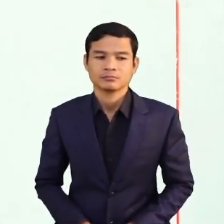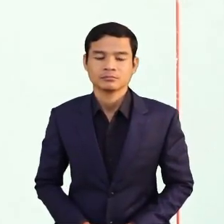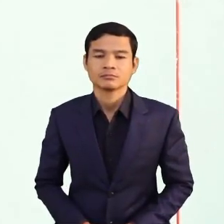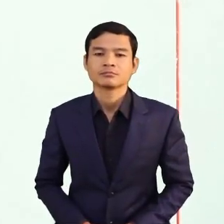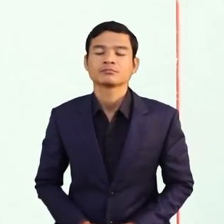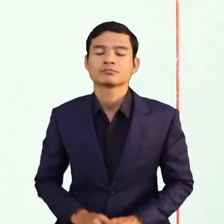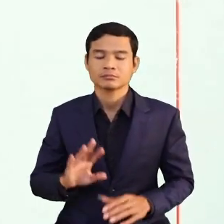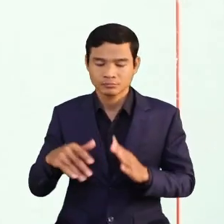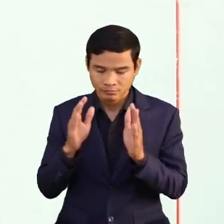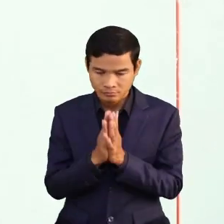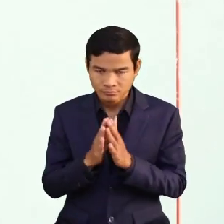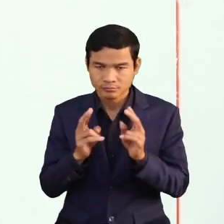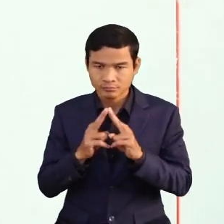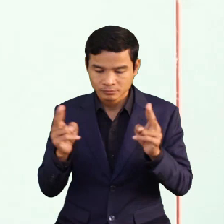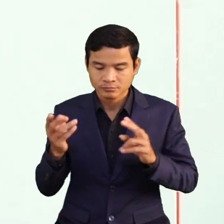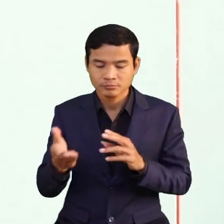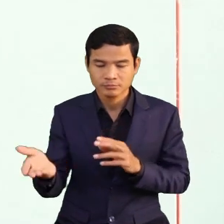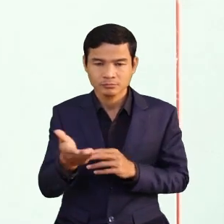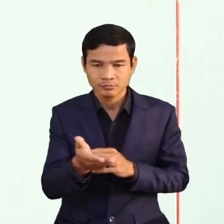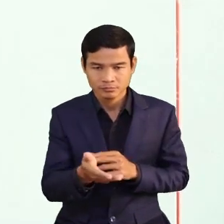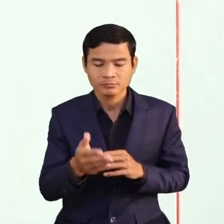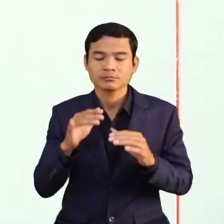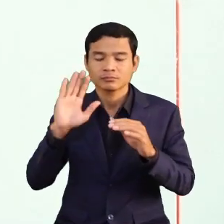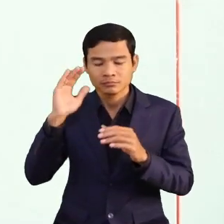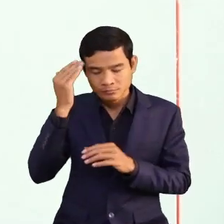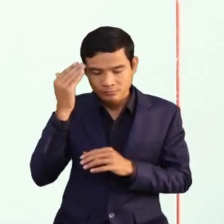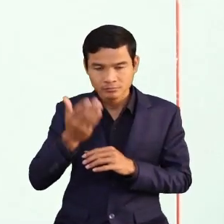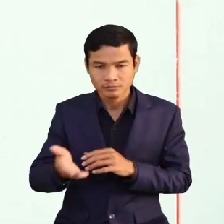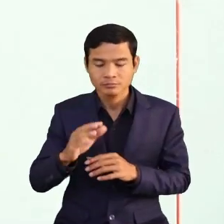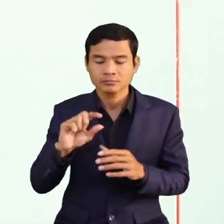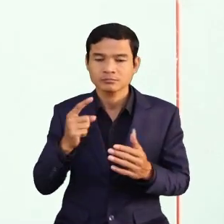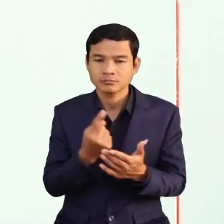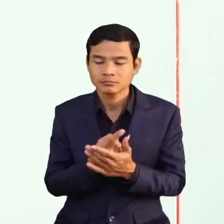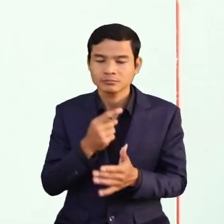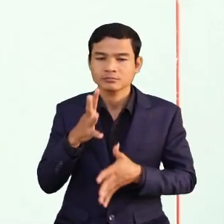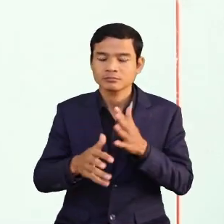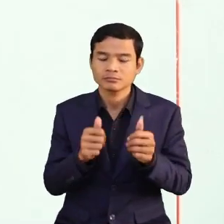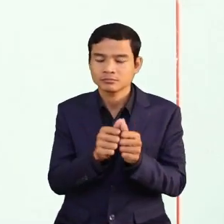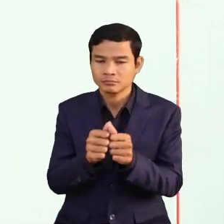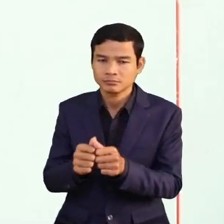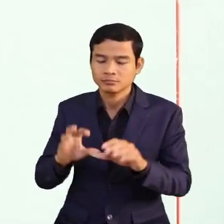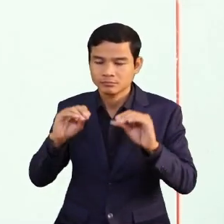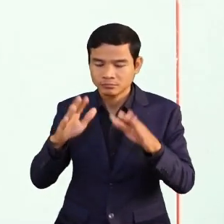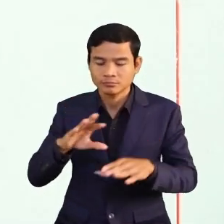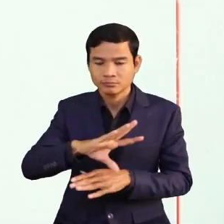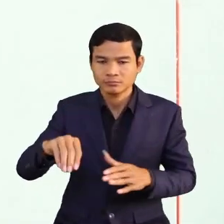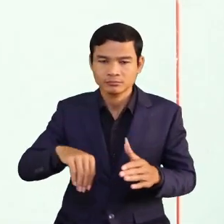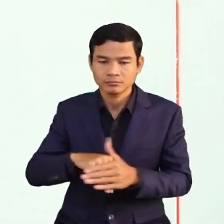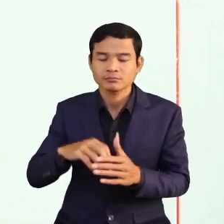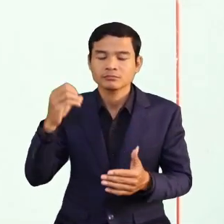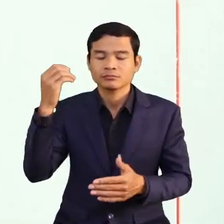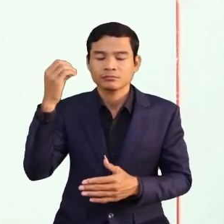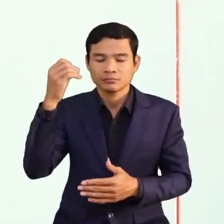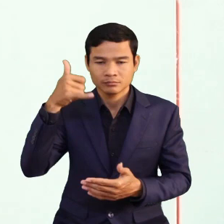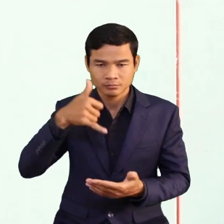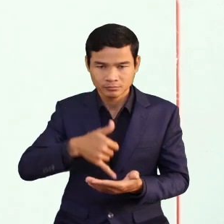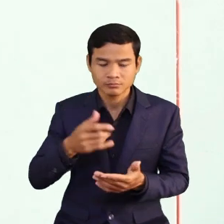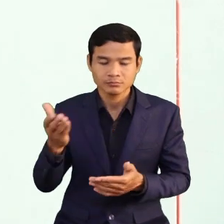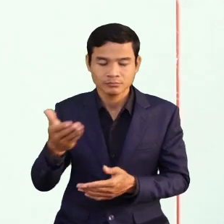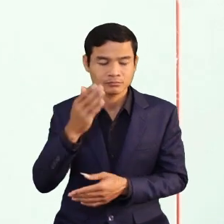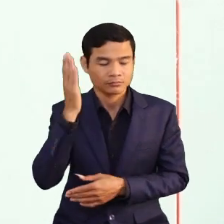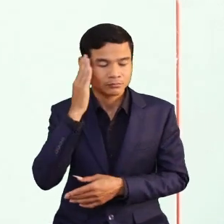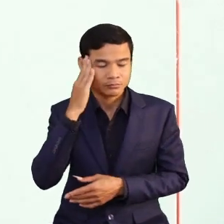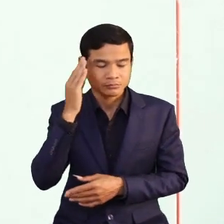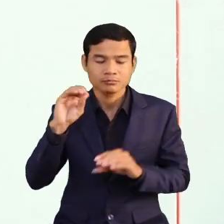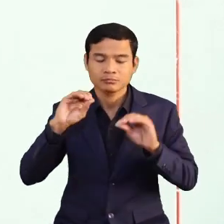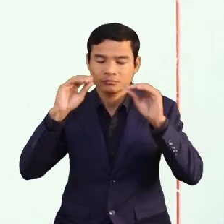ចាអរគុណមែនទែនកូនសង្ឃឹមថាកូនប្រកាសជាបានចូលរួមអានគ្រប់គ្រប់គ្នាចាថ្ងៃនេះតាមានកូនណាដឹងទេថាអ្នកគ្រូនឹង